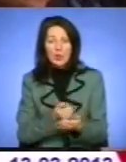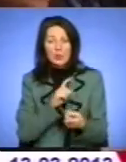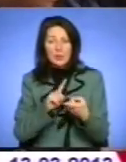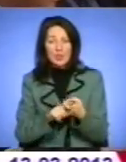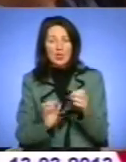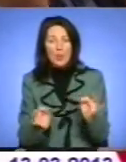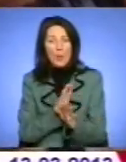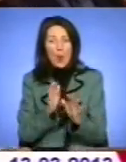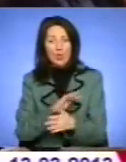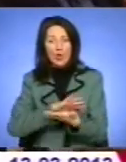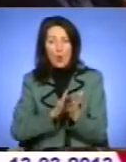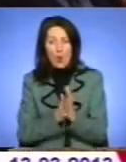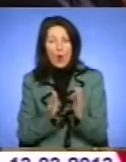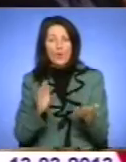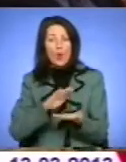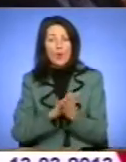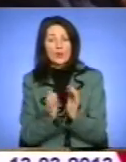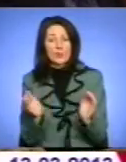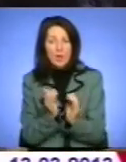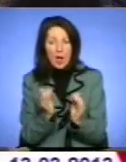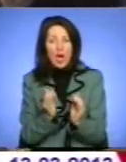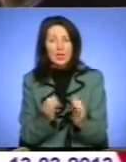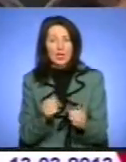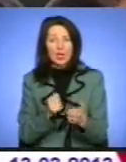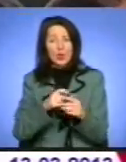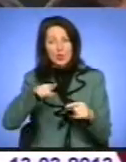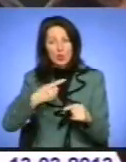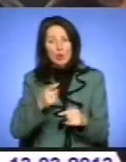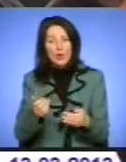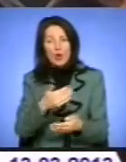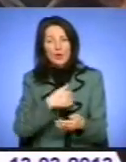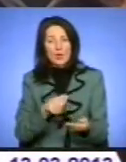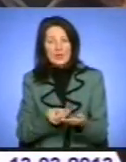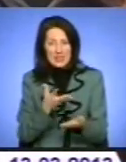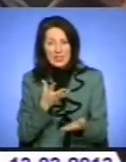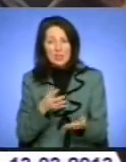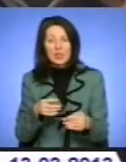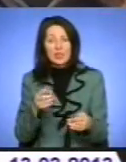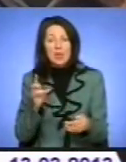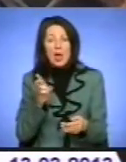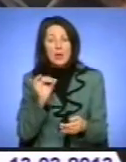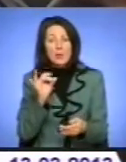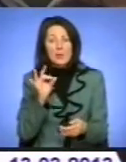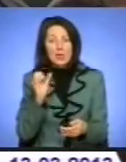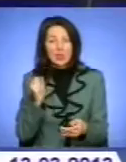умов зберігання продукції до наступного врожаю, а також цін на продукцію на біржах. І це також необхідно врахувати.